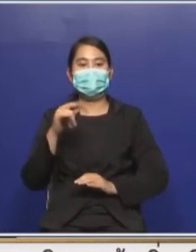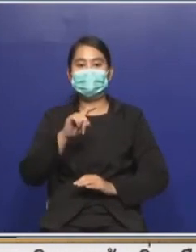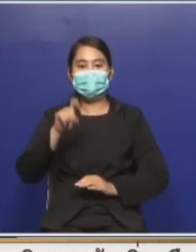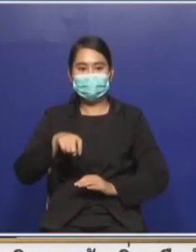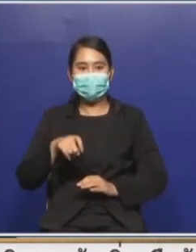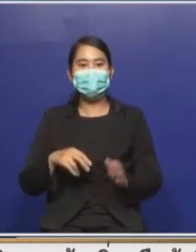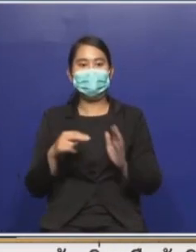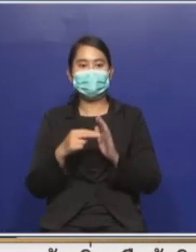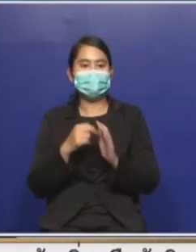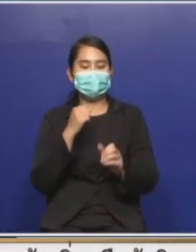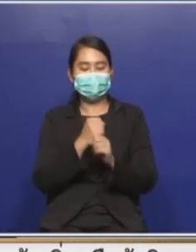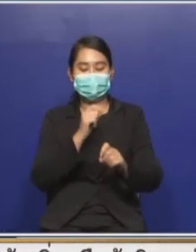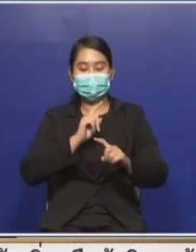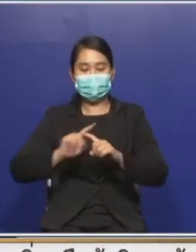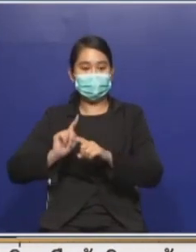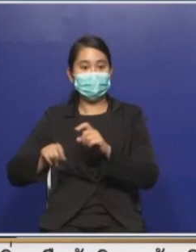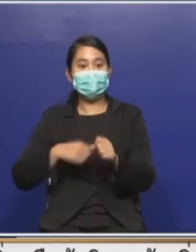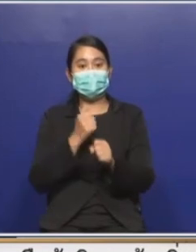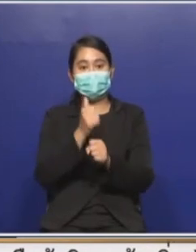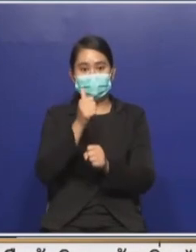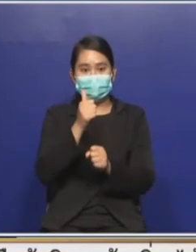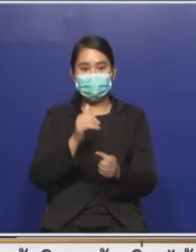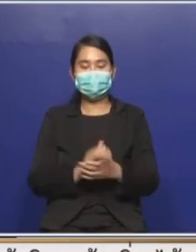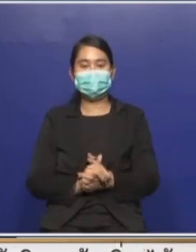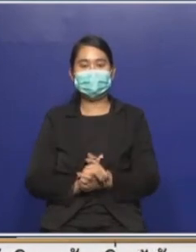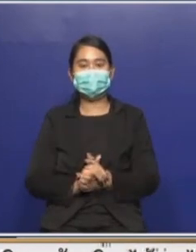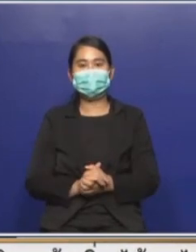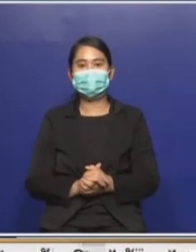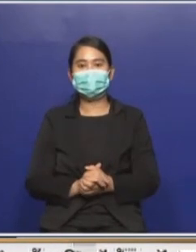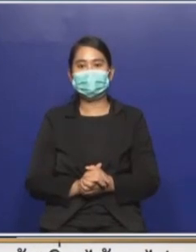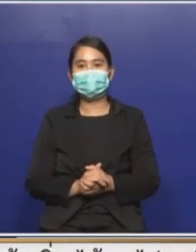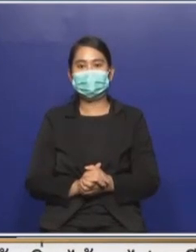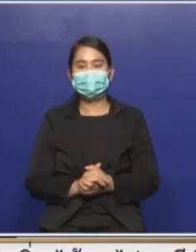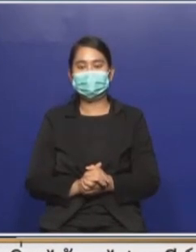ทำอะไรก็ได้แล้วบอกว่าจะ